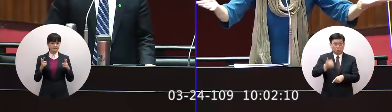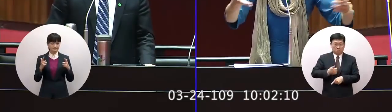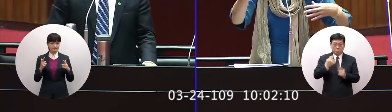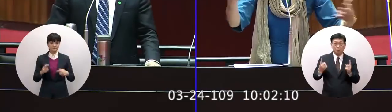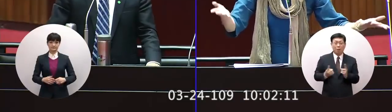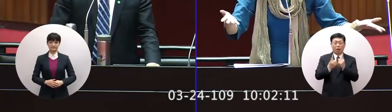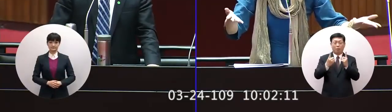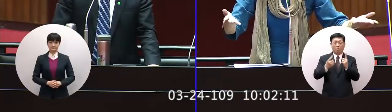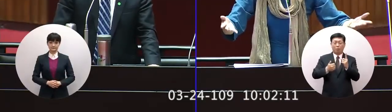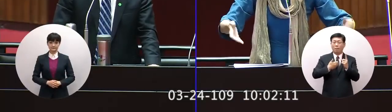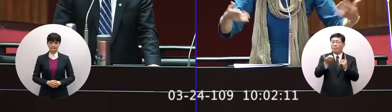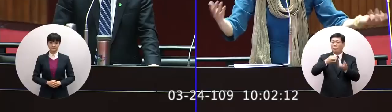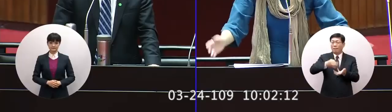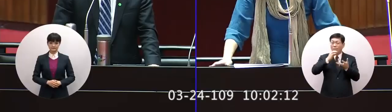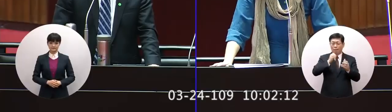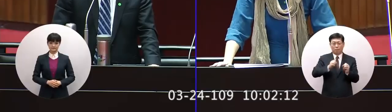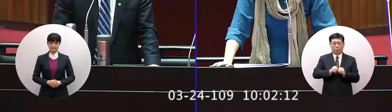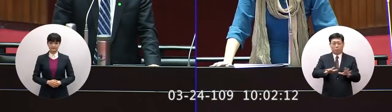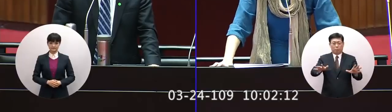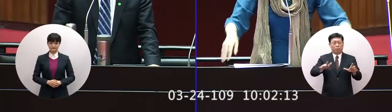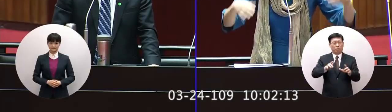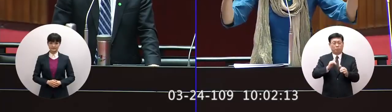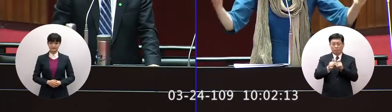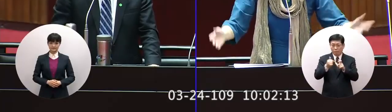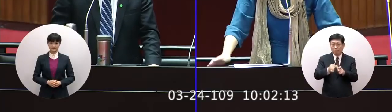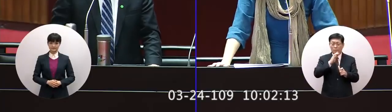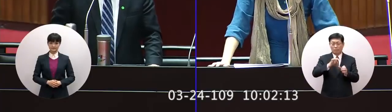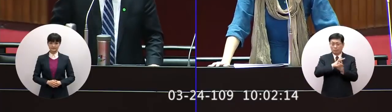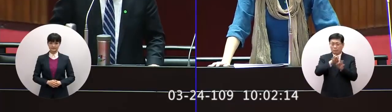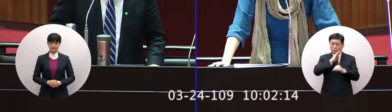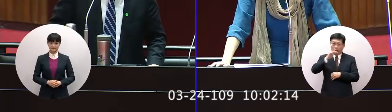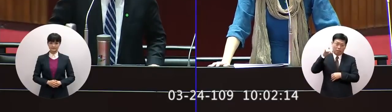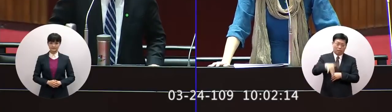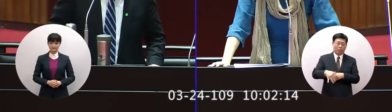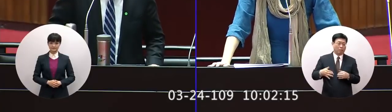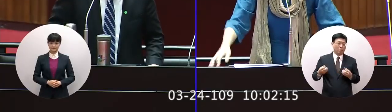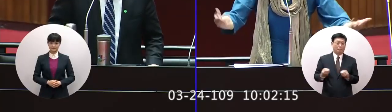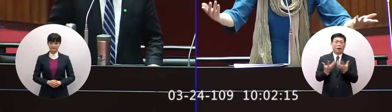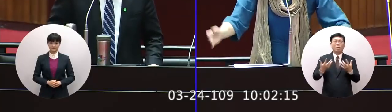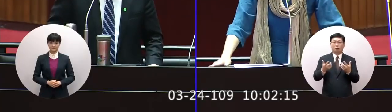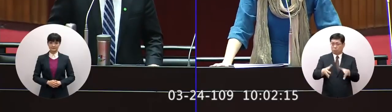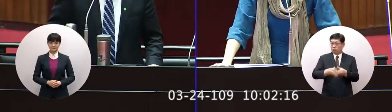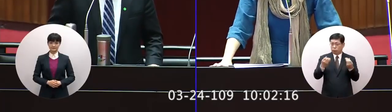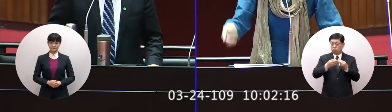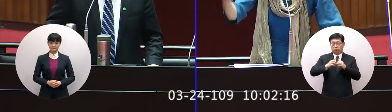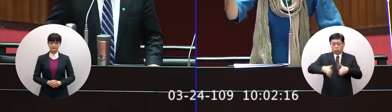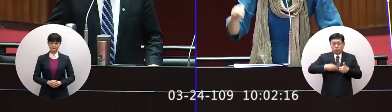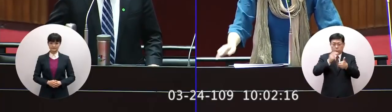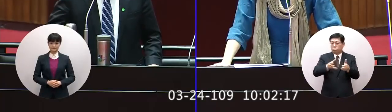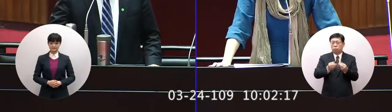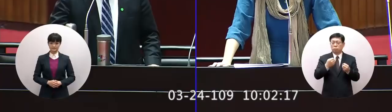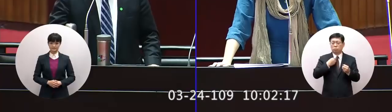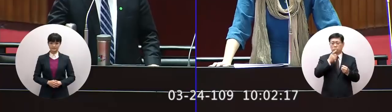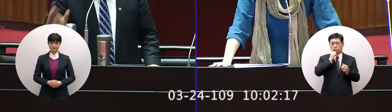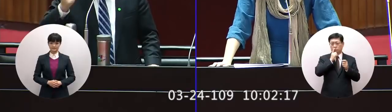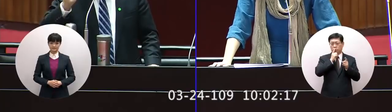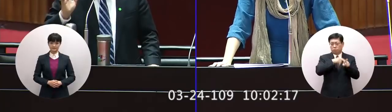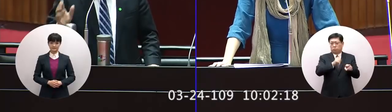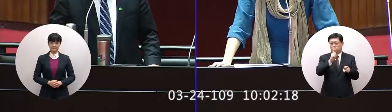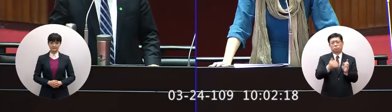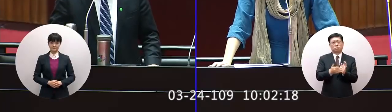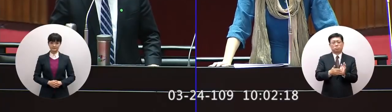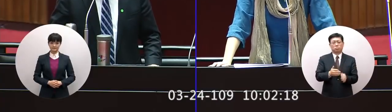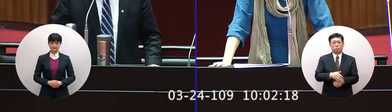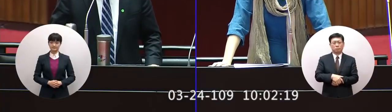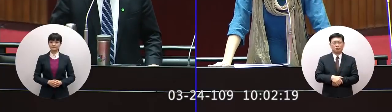候发生了刚刚讲的大规模的传染也好，或者是经济上面有重挫也好，你都不用发布紧急命令，有一条就好啊，才好